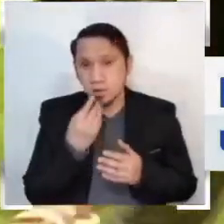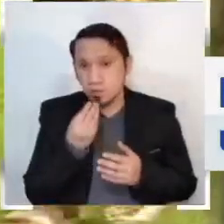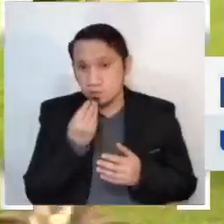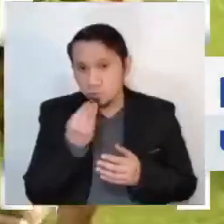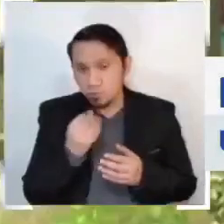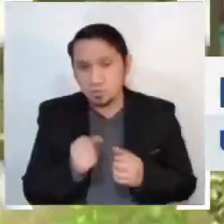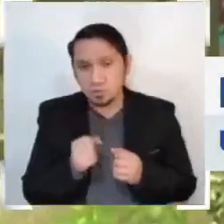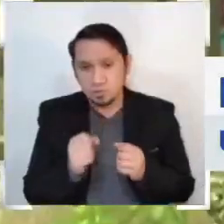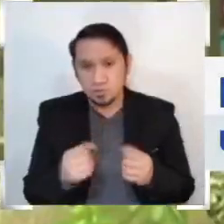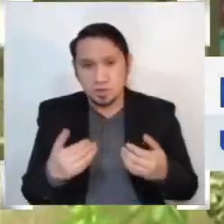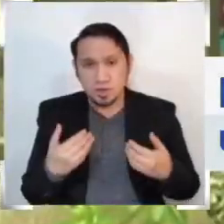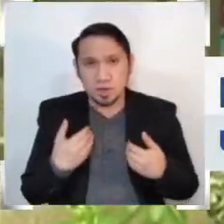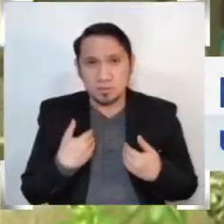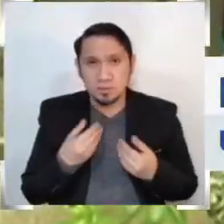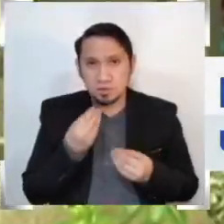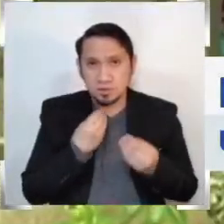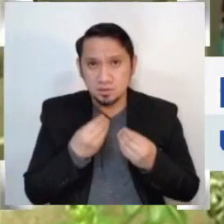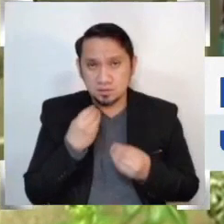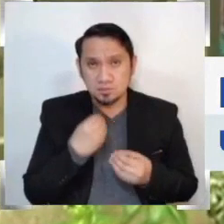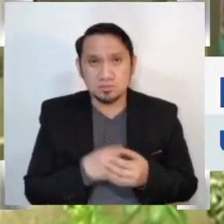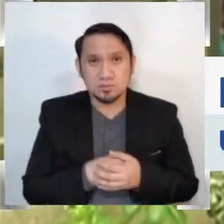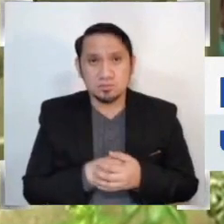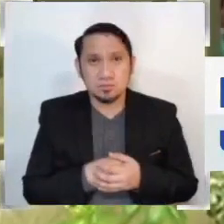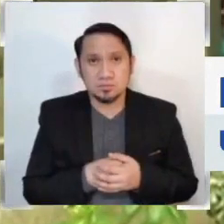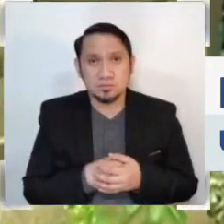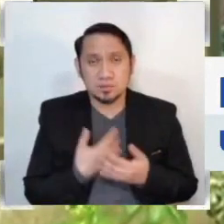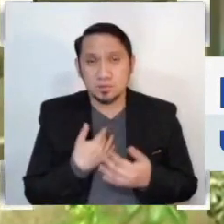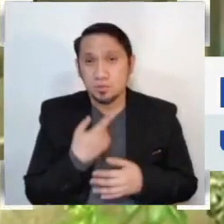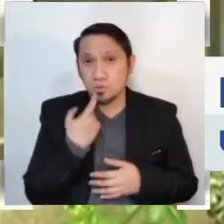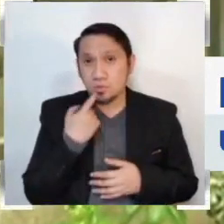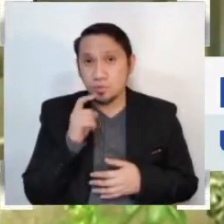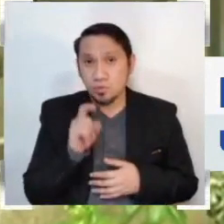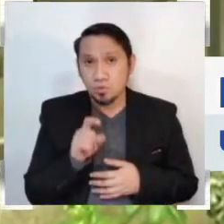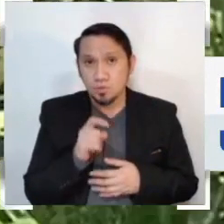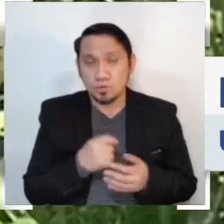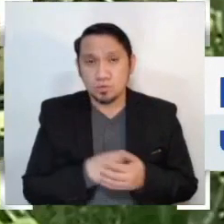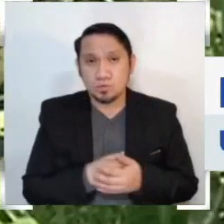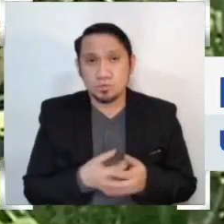saan umunong kumain ang ilang pasyente. Inuutos na ang pansamantalang